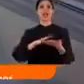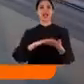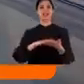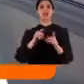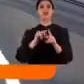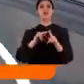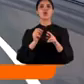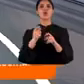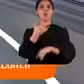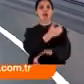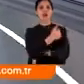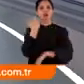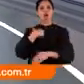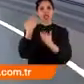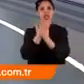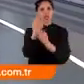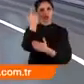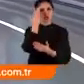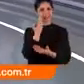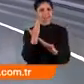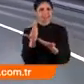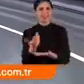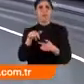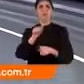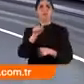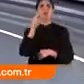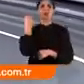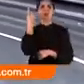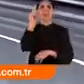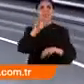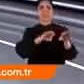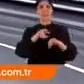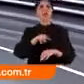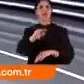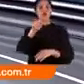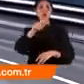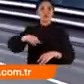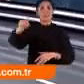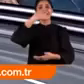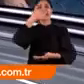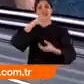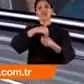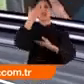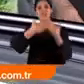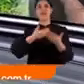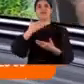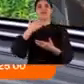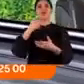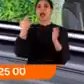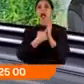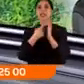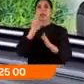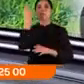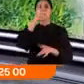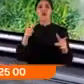Arkadaşlarımızın Küba'sı özel dosyasını dün ekranlarınıza getirmiştik. Bugün bir tedavi yöntemini daha ekranlarınıza getireceğiz. Adı